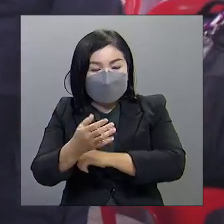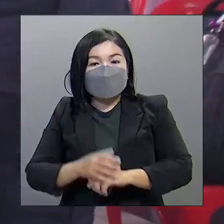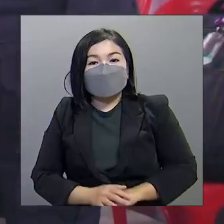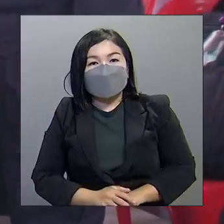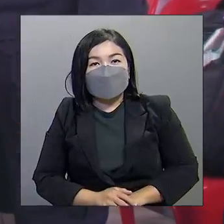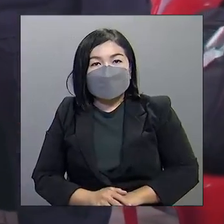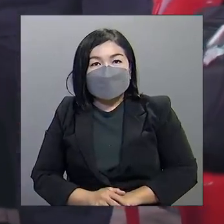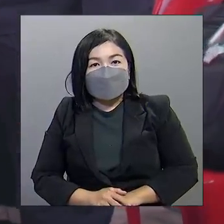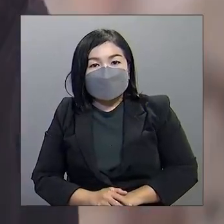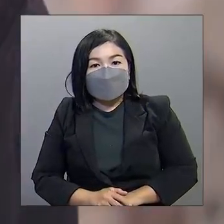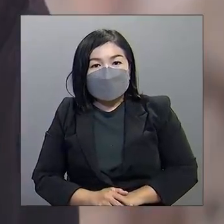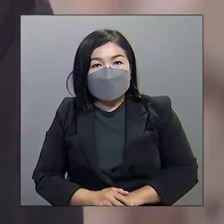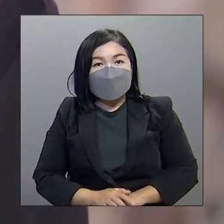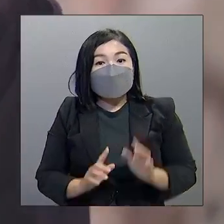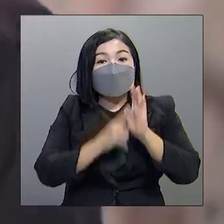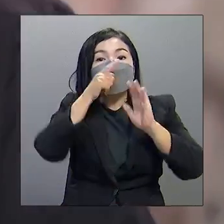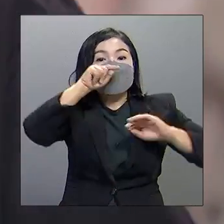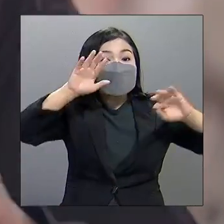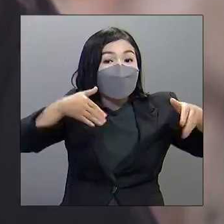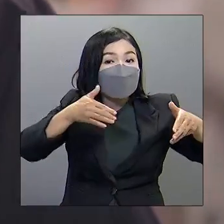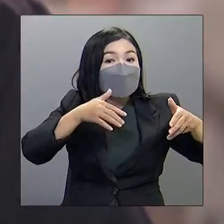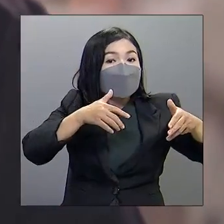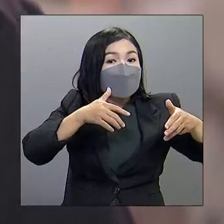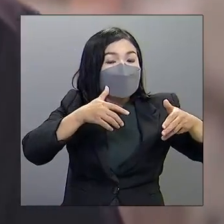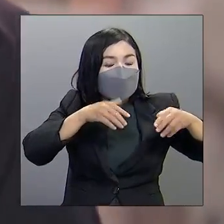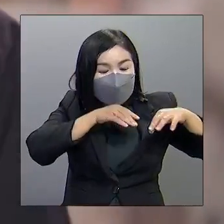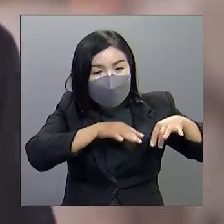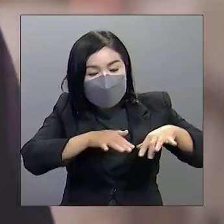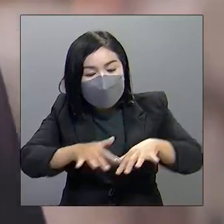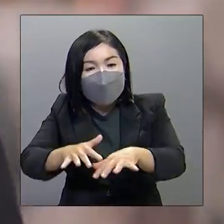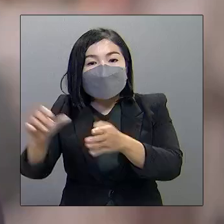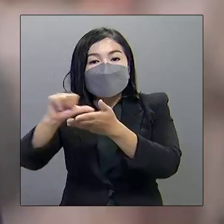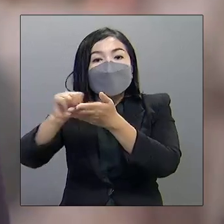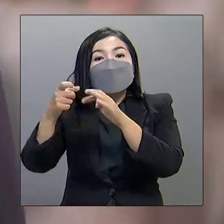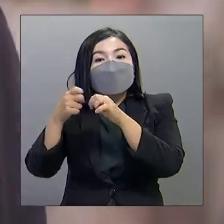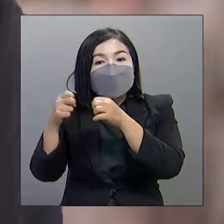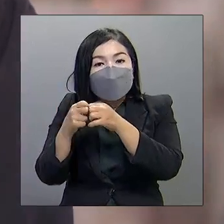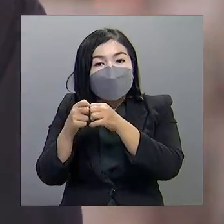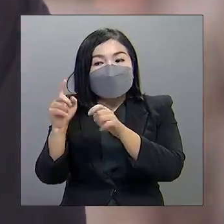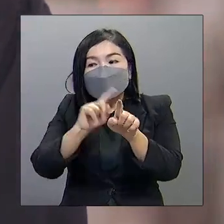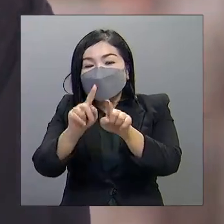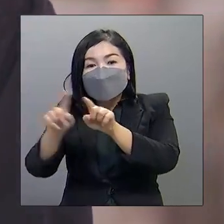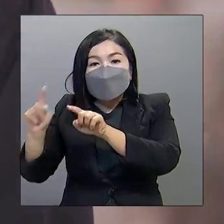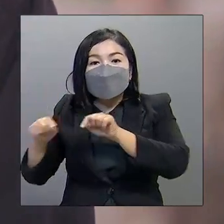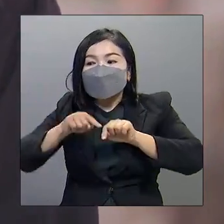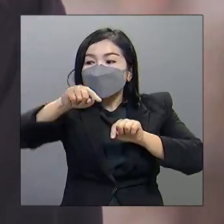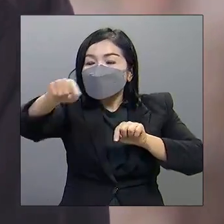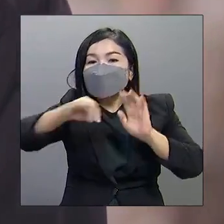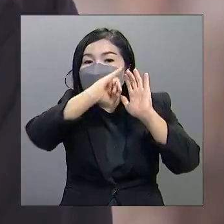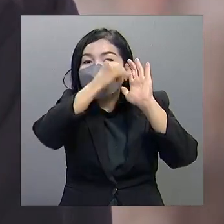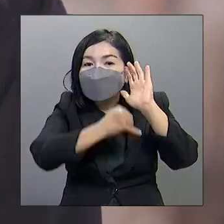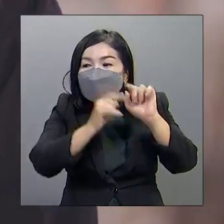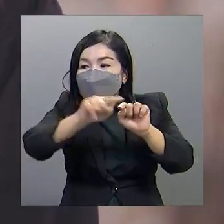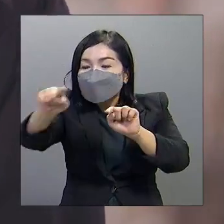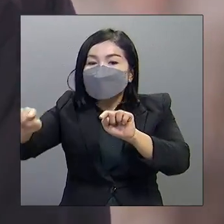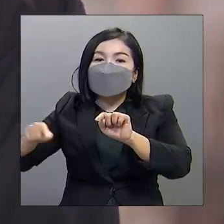ตุนาถมีการตั้งที่ชัยนาทในเรื่องของการแก้ปัญหาเพื่อพัฒนาการโดยเฉพาะรอยต่อต่างๆเนี่ย ครับ เพื่อให้เกิดการทำงานร่ว